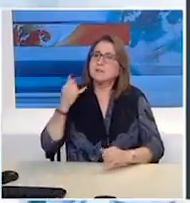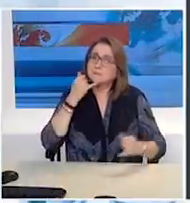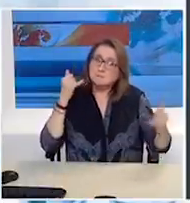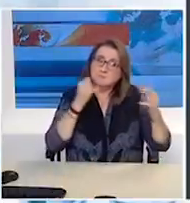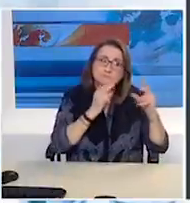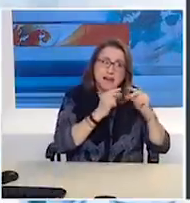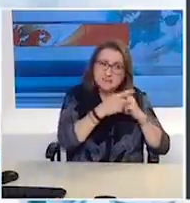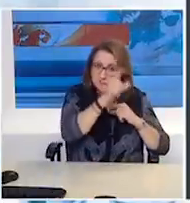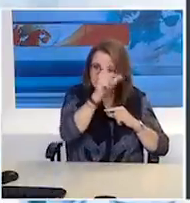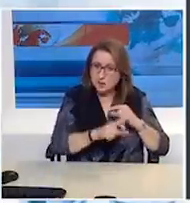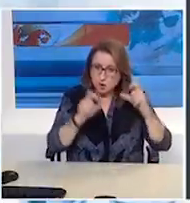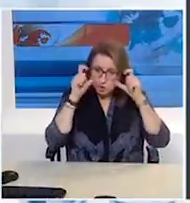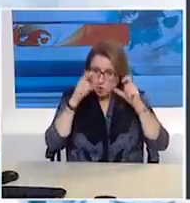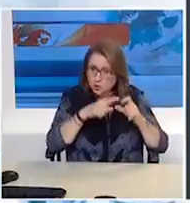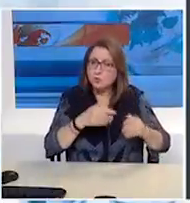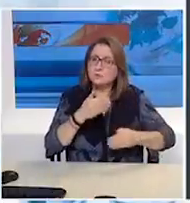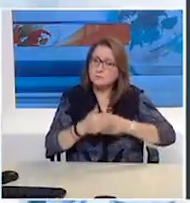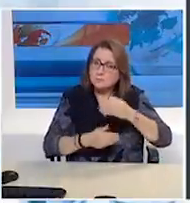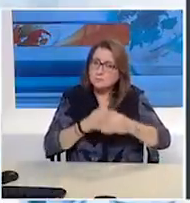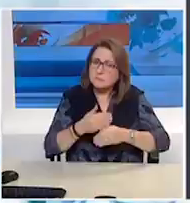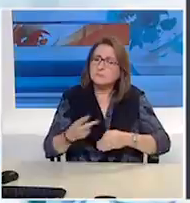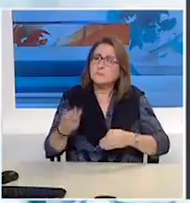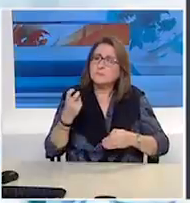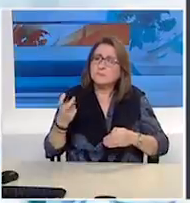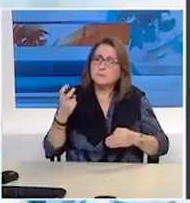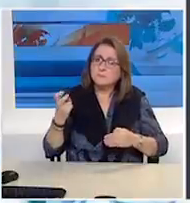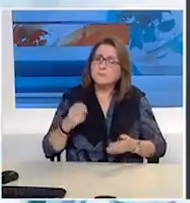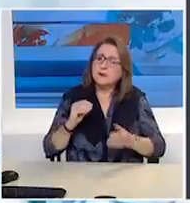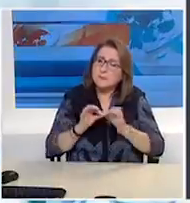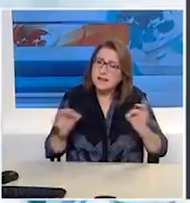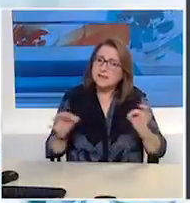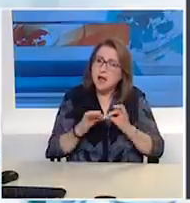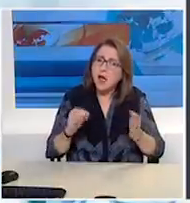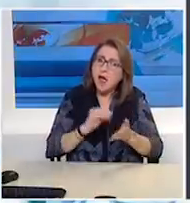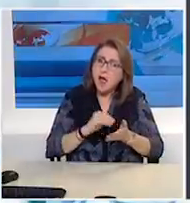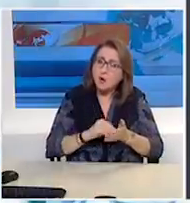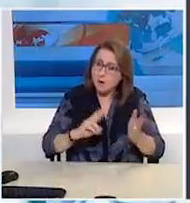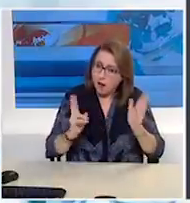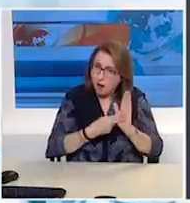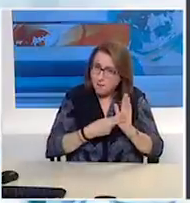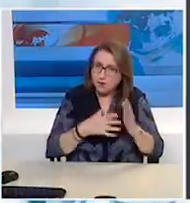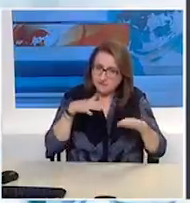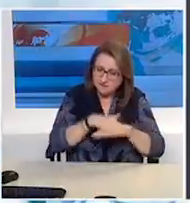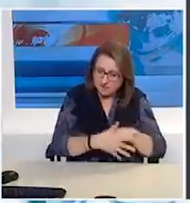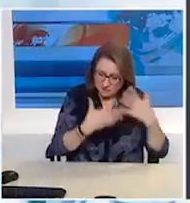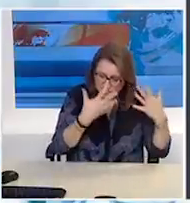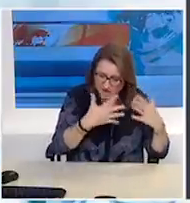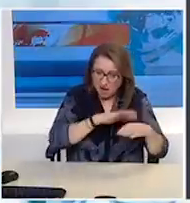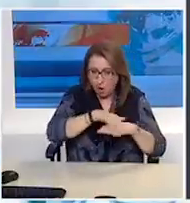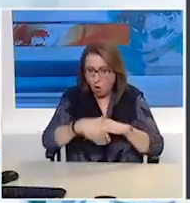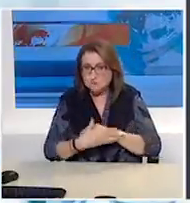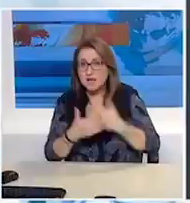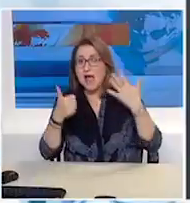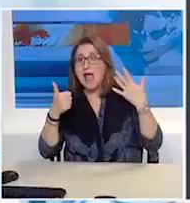και προχωρήσαμε και στη λήψη επιπλέον μέτρων που αφορούσε στην απαγόρευση κυκλοφορίας από τις 10 το βράδυ μέχρι τις 6 το πρωί